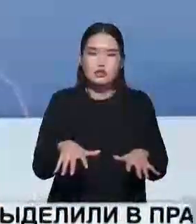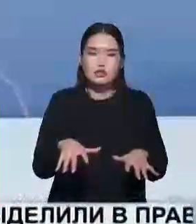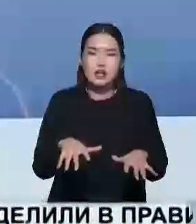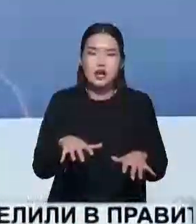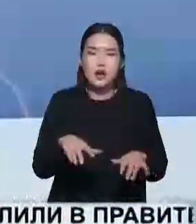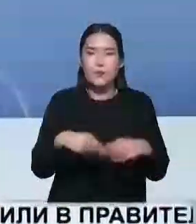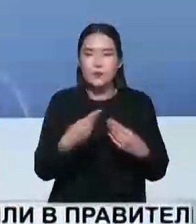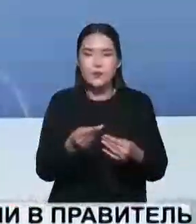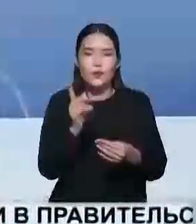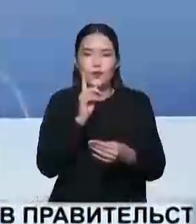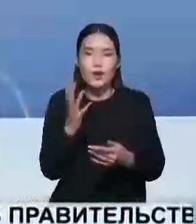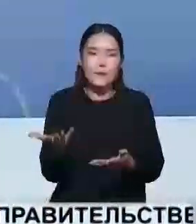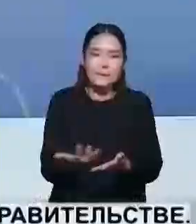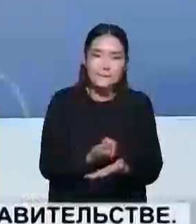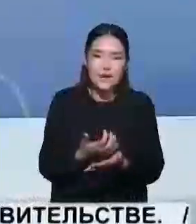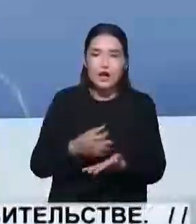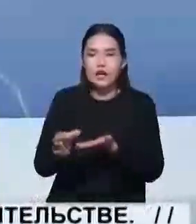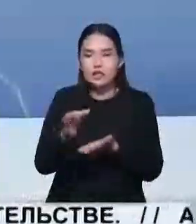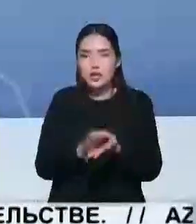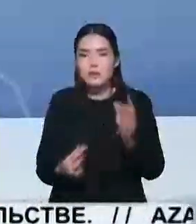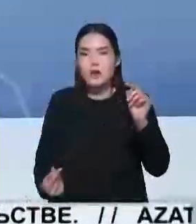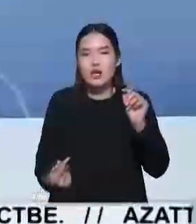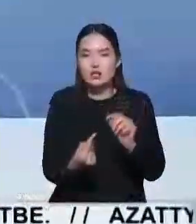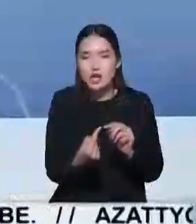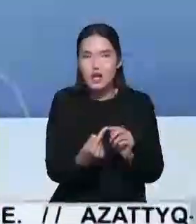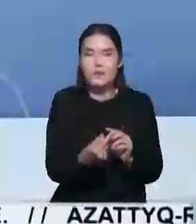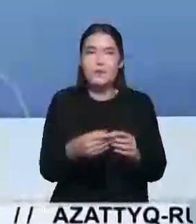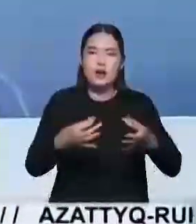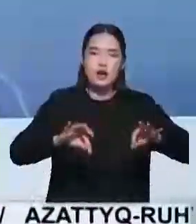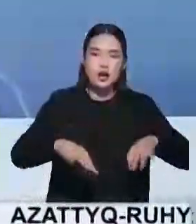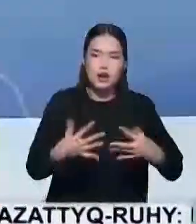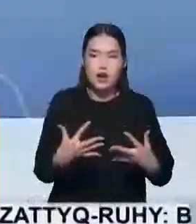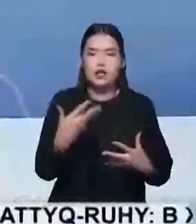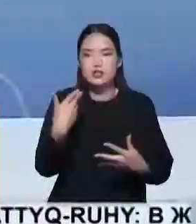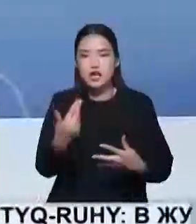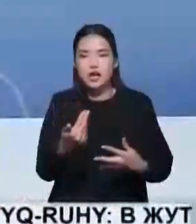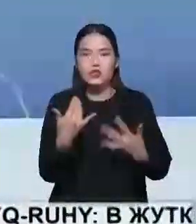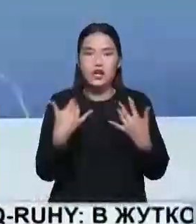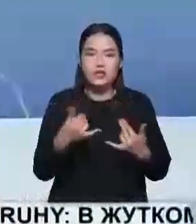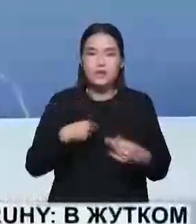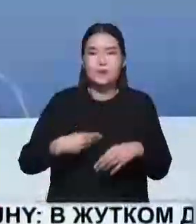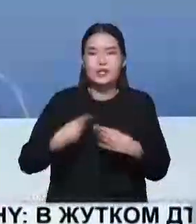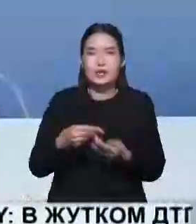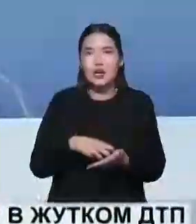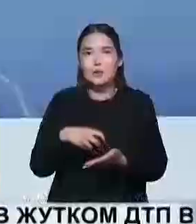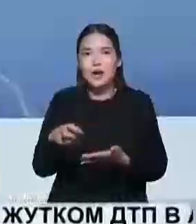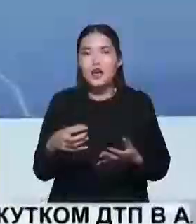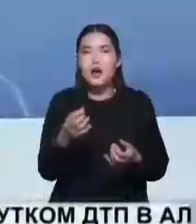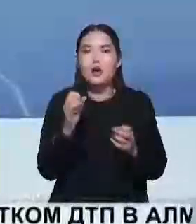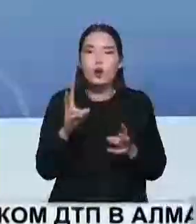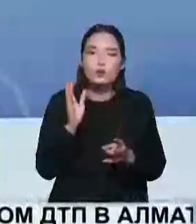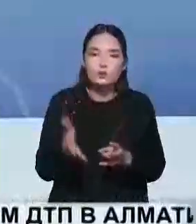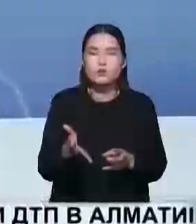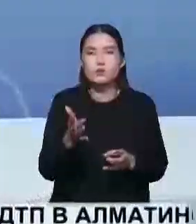теплоснабжения можете получить соответствующий там тепловой гигакалорий, да, объем. Сейчас мы не даем этих разрешений, и мы